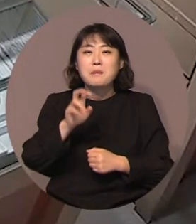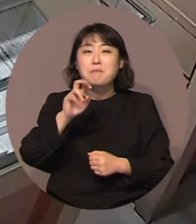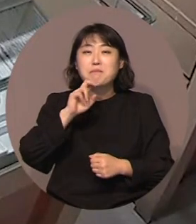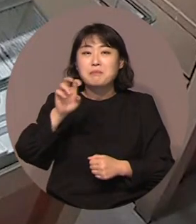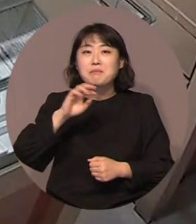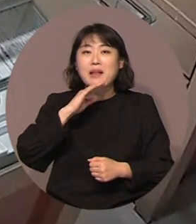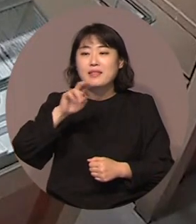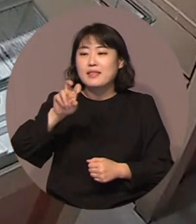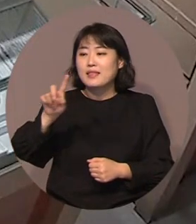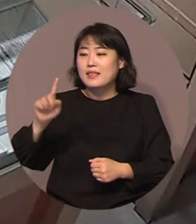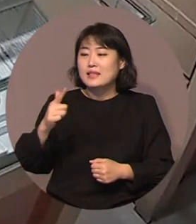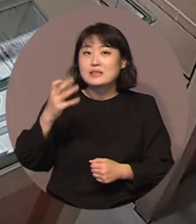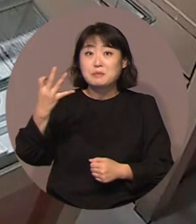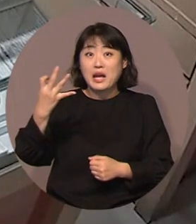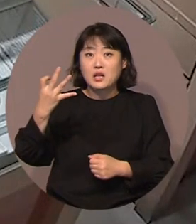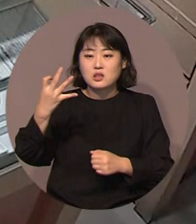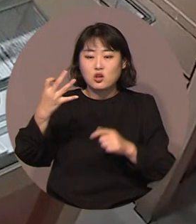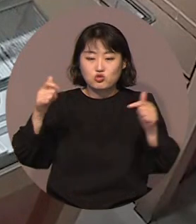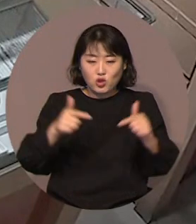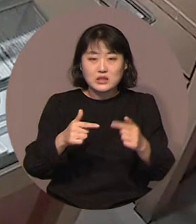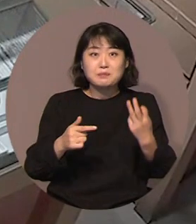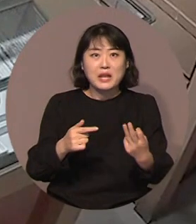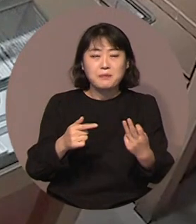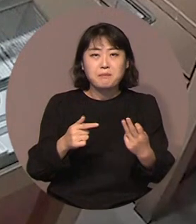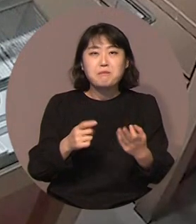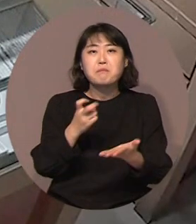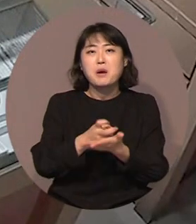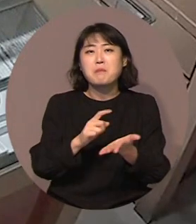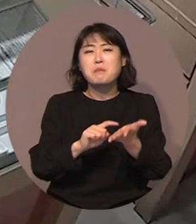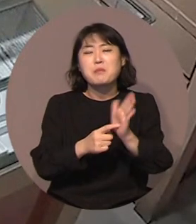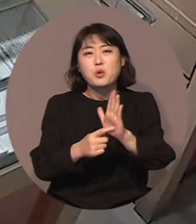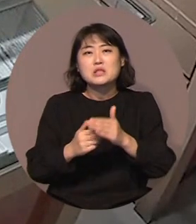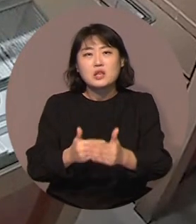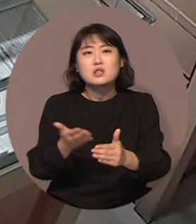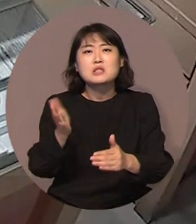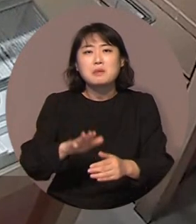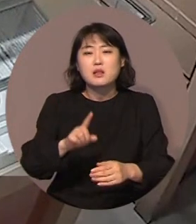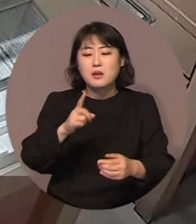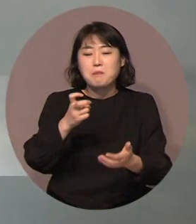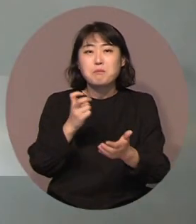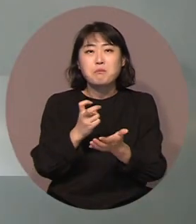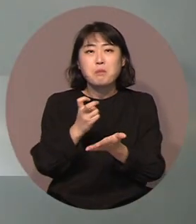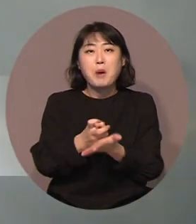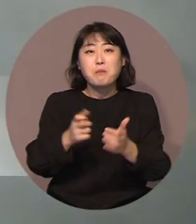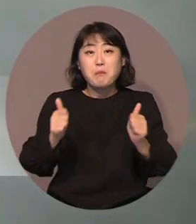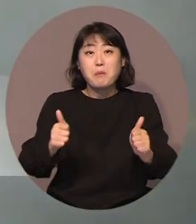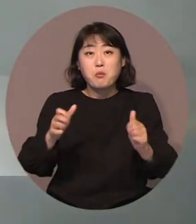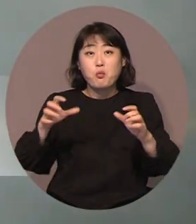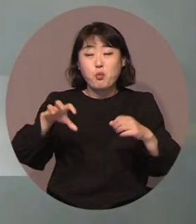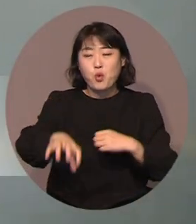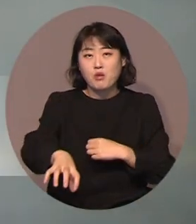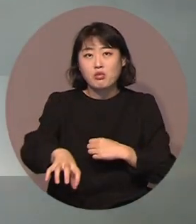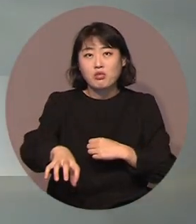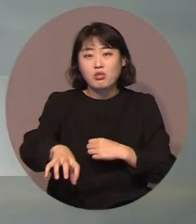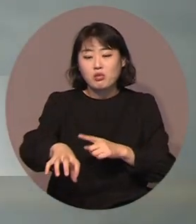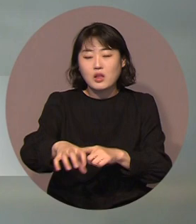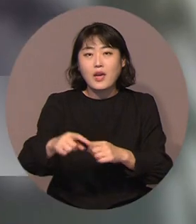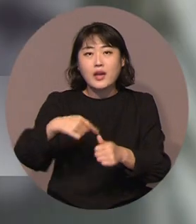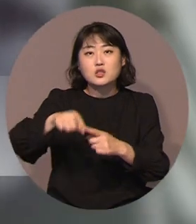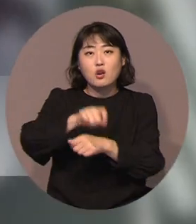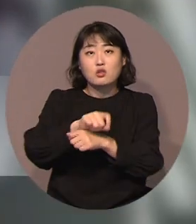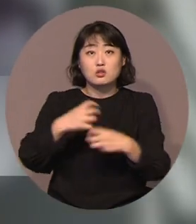14세에서 13세로 낮추는 방안을 발표했습니다. 하지만 법원 행정처는 사회적 지원 없이 나이만 내리는